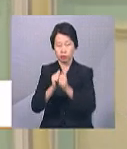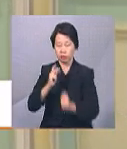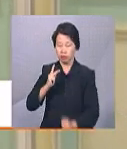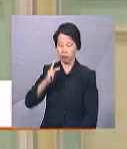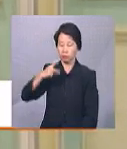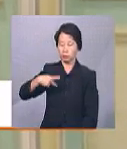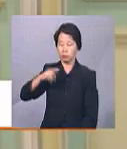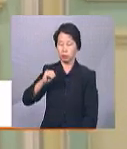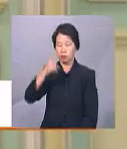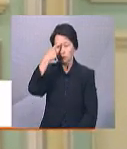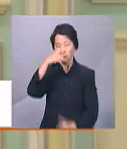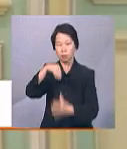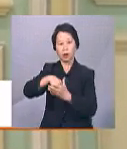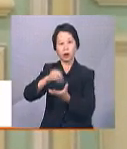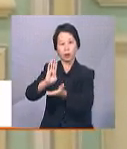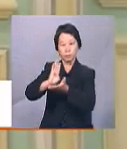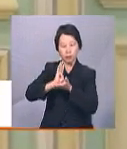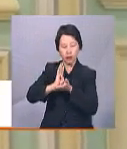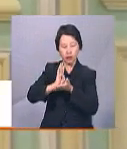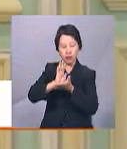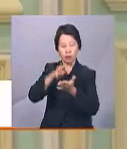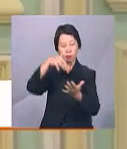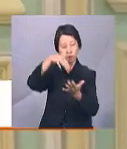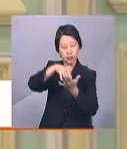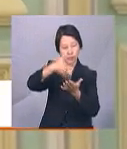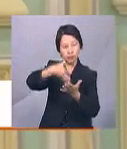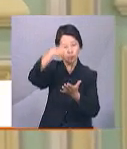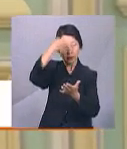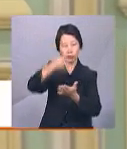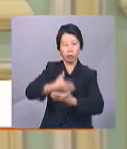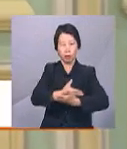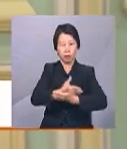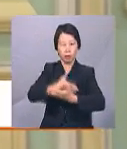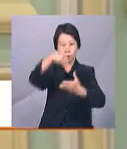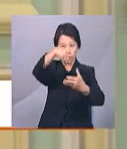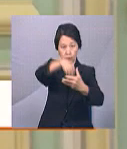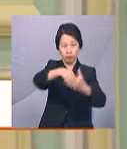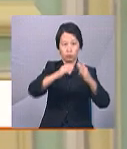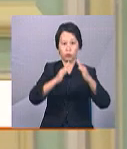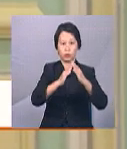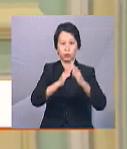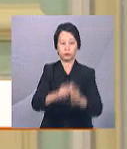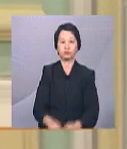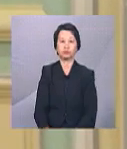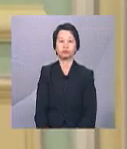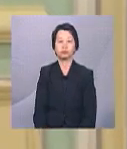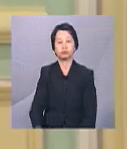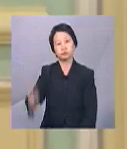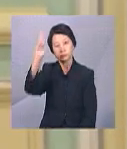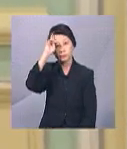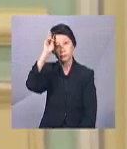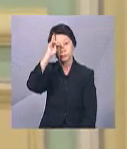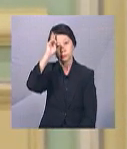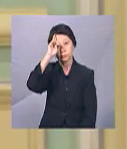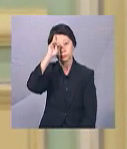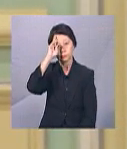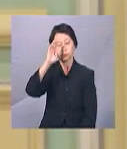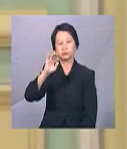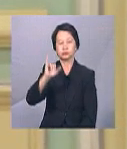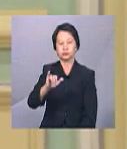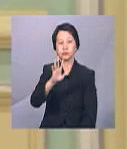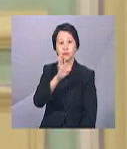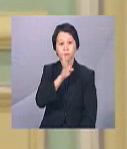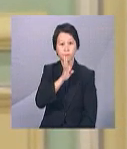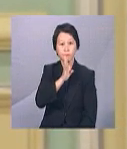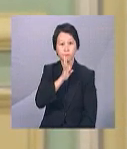dalam membantu pembelajaran anak-anak di rumah sepertimana yang dinyatakan oleh ya ama